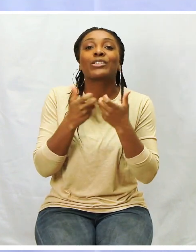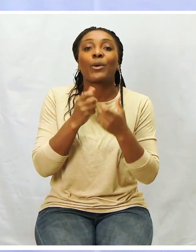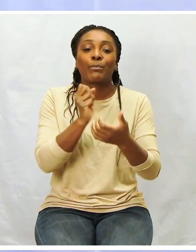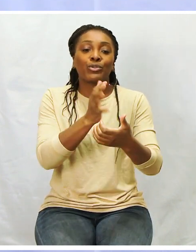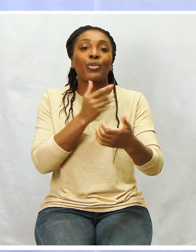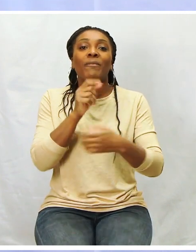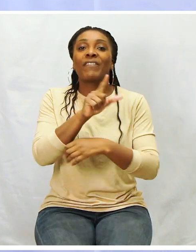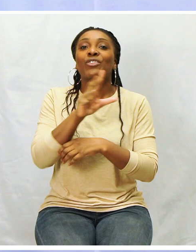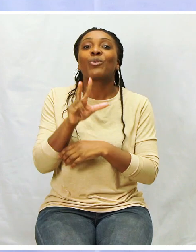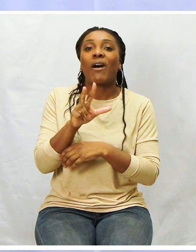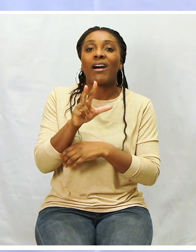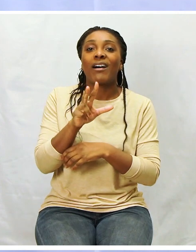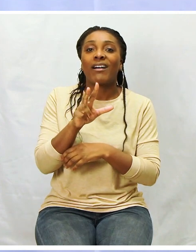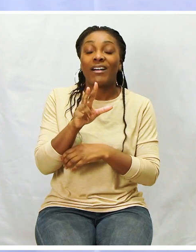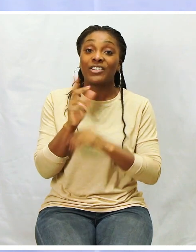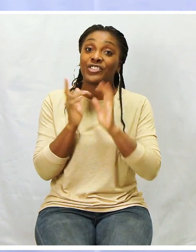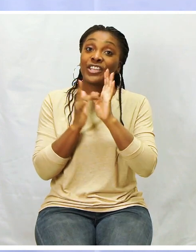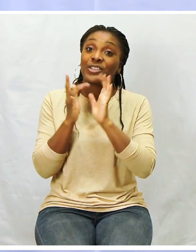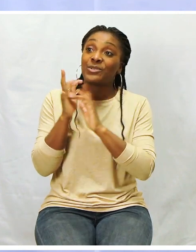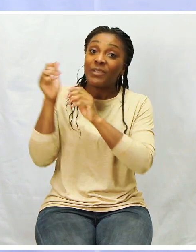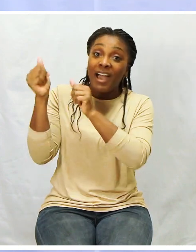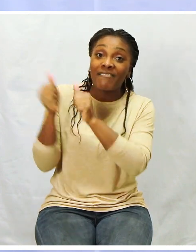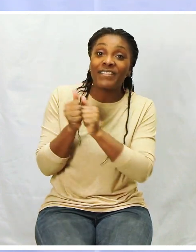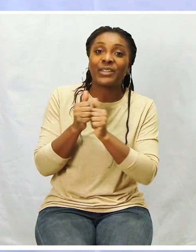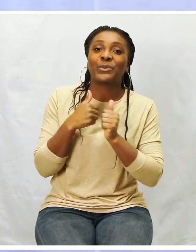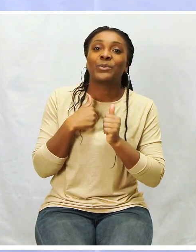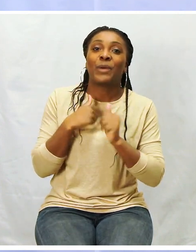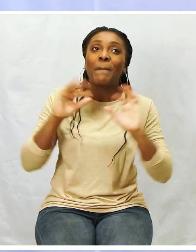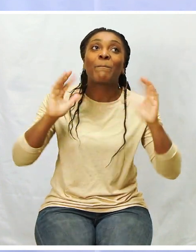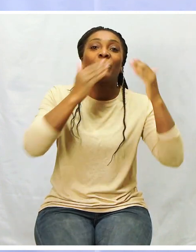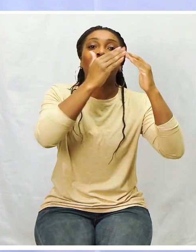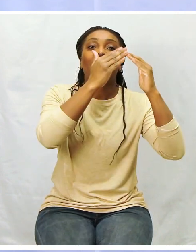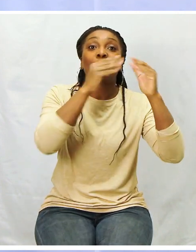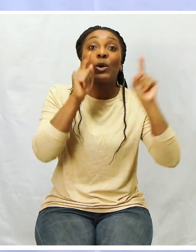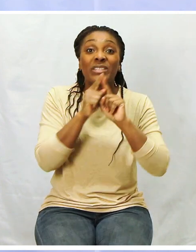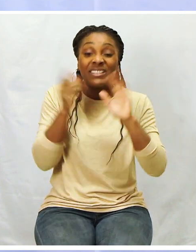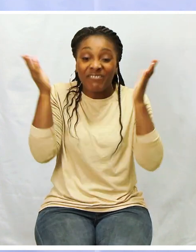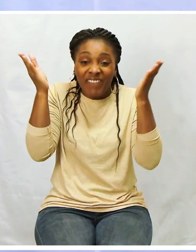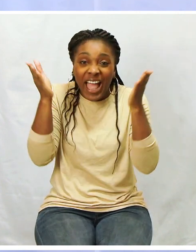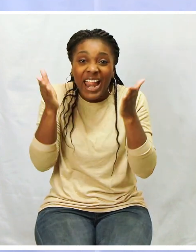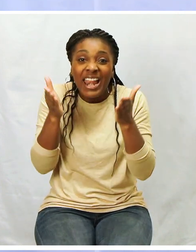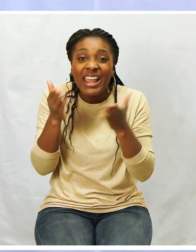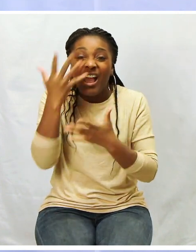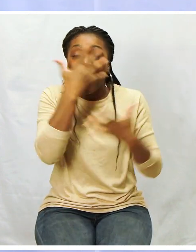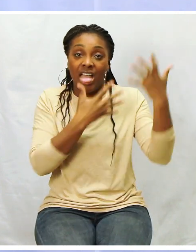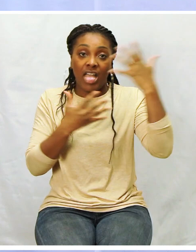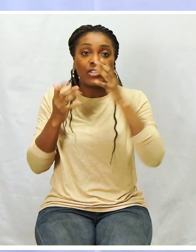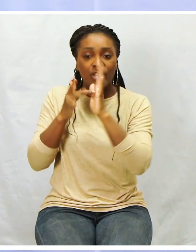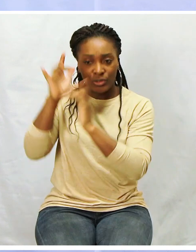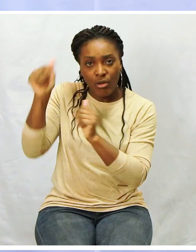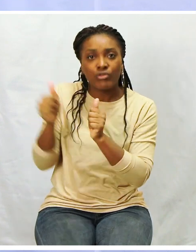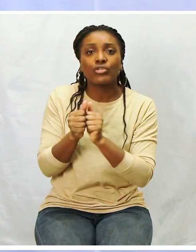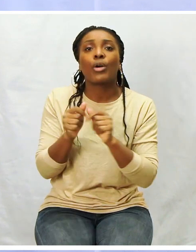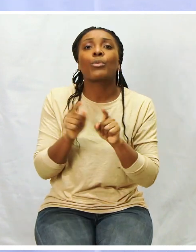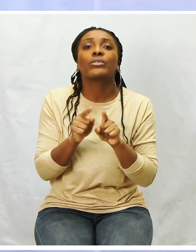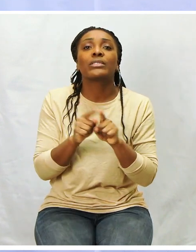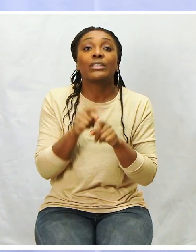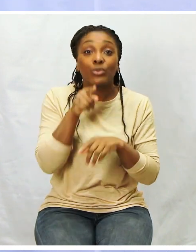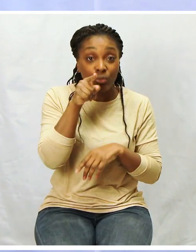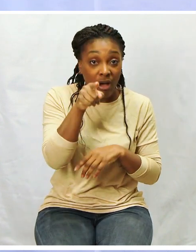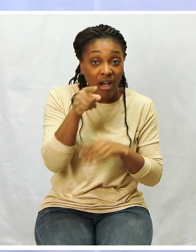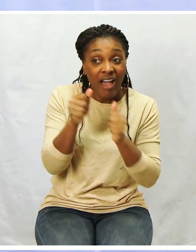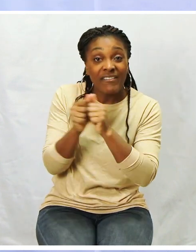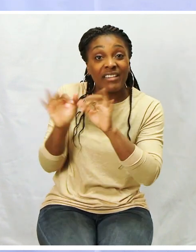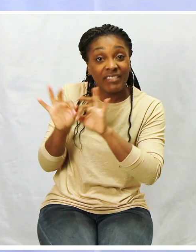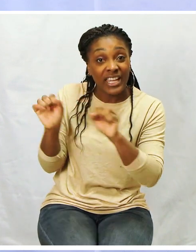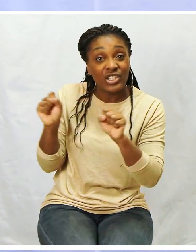23 que Jésus il peut être avec nous sur la montagne, mais il dit je suis aussi avec toi dans la vallée. Est-ce que tu te tiens avec ton frère, ta sœur, quand